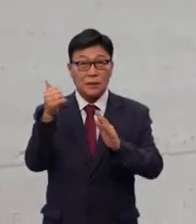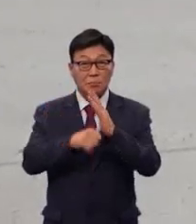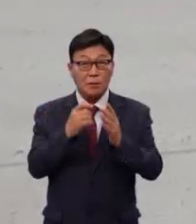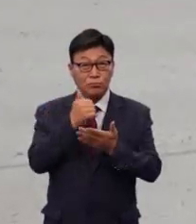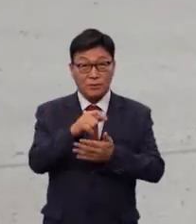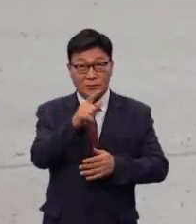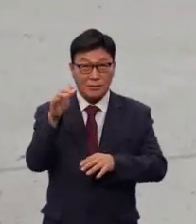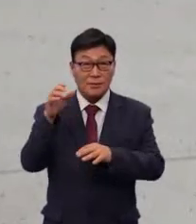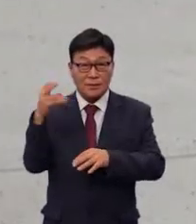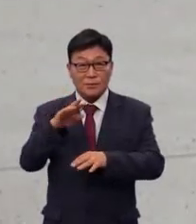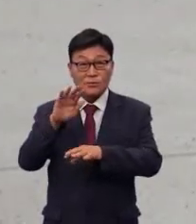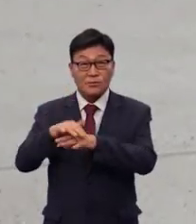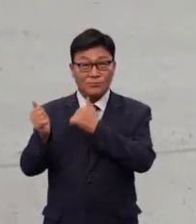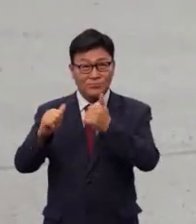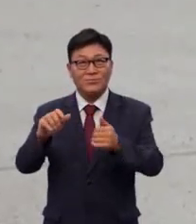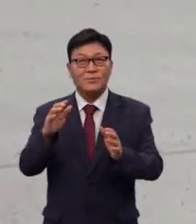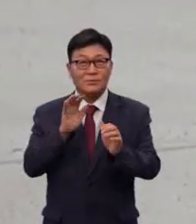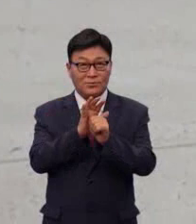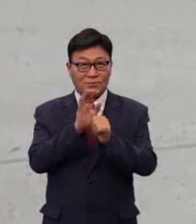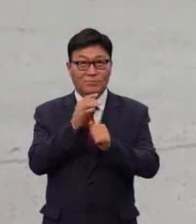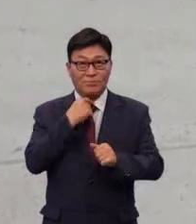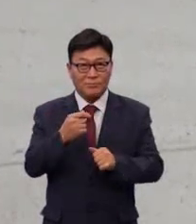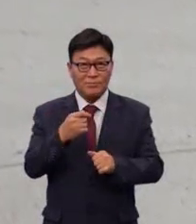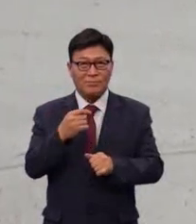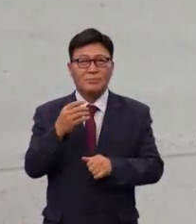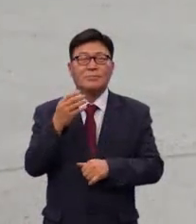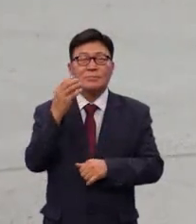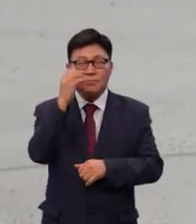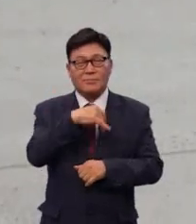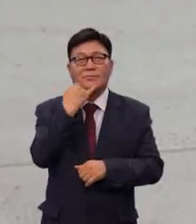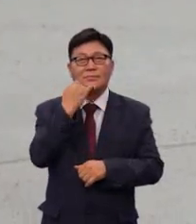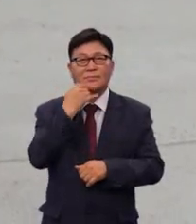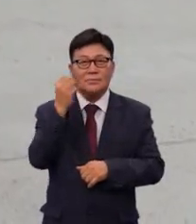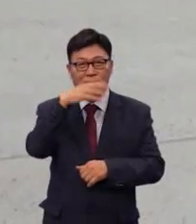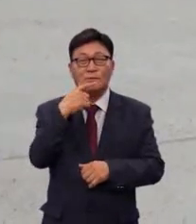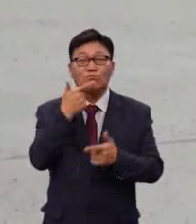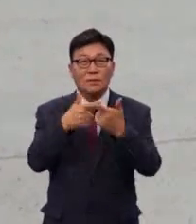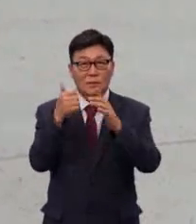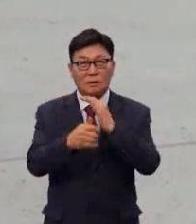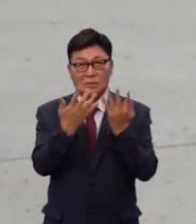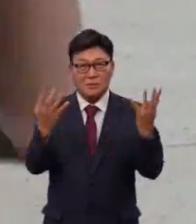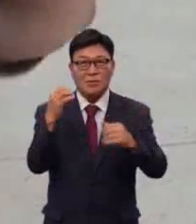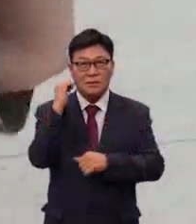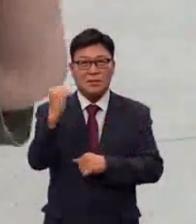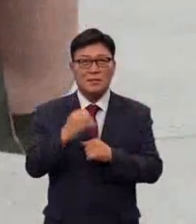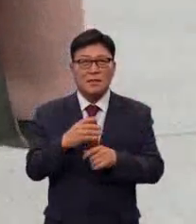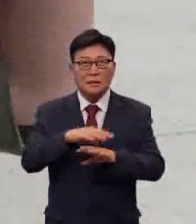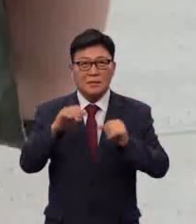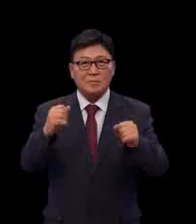이재형입니다. 자, 실패한 분들의 재도전을 응원합니다. 마! 개한타! 부산 실패박람회